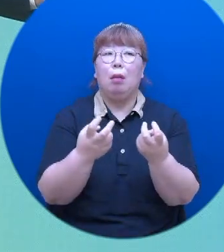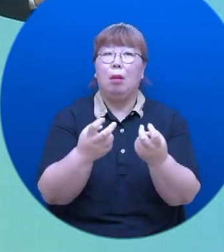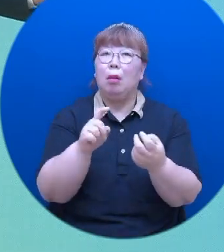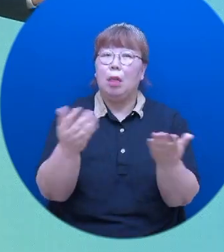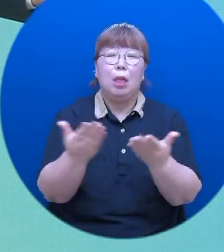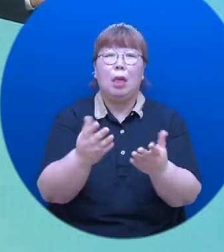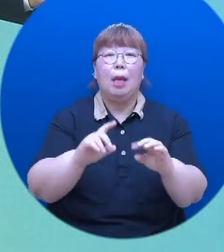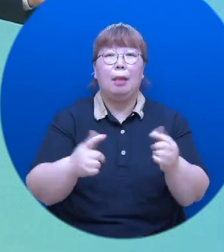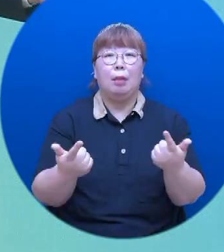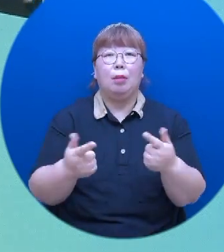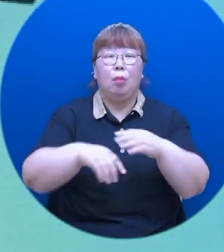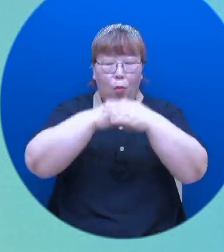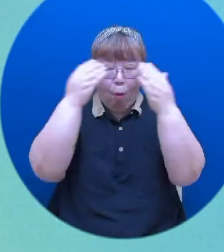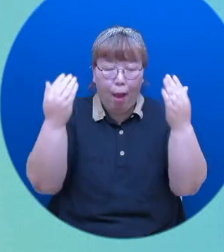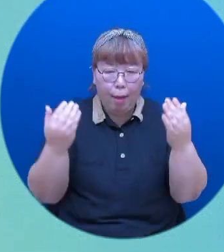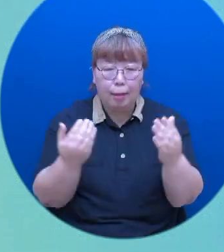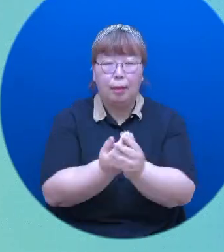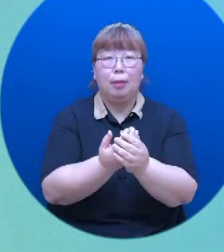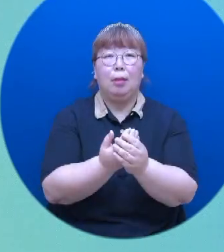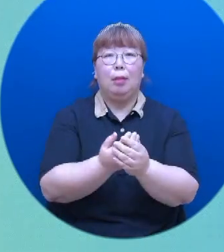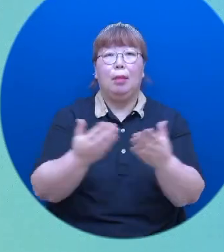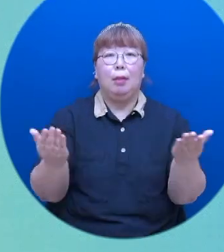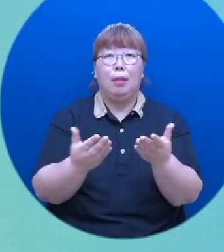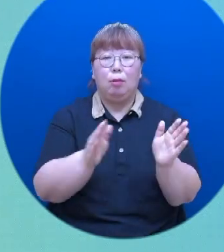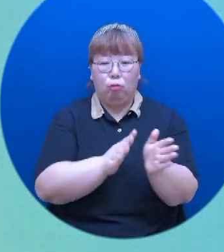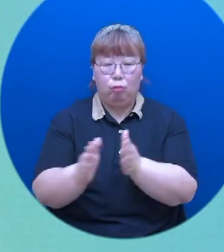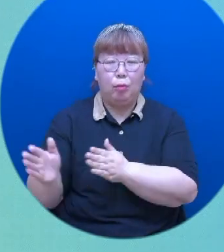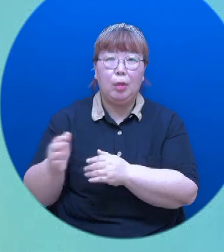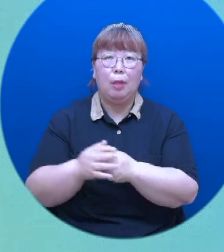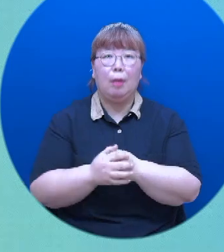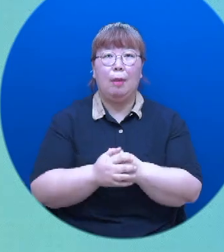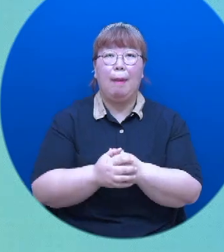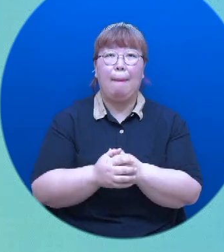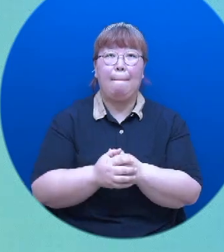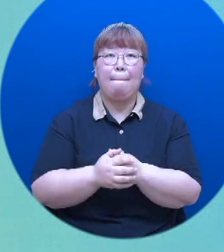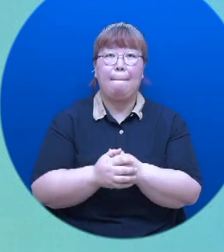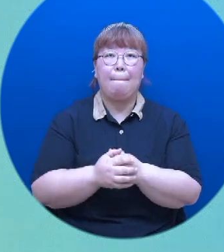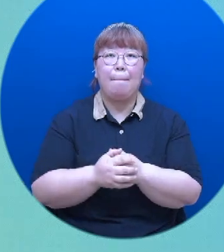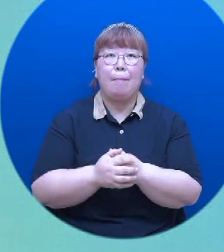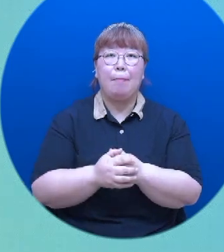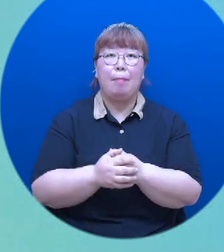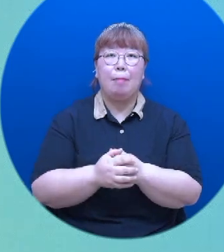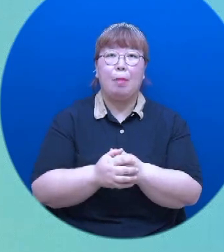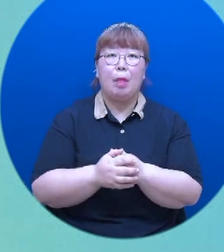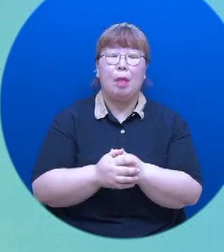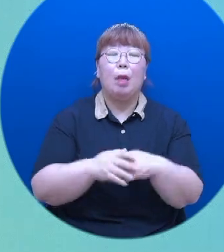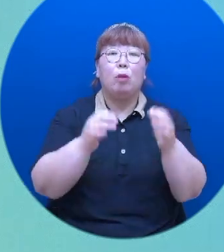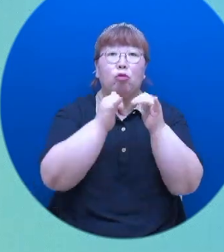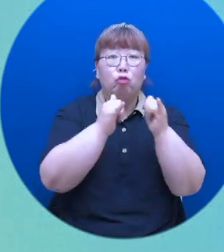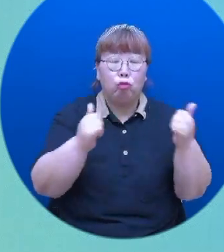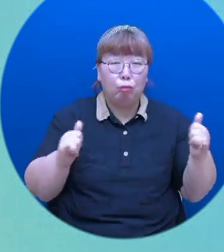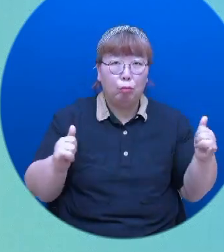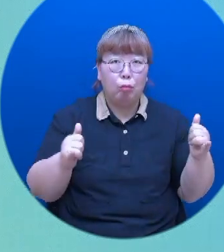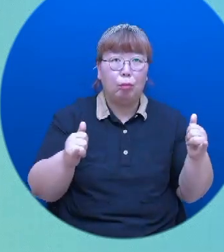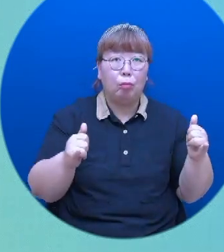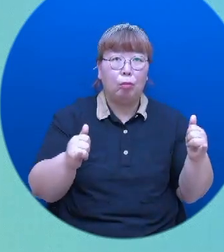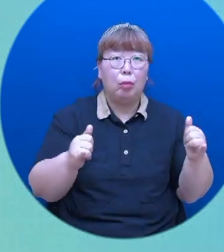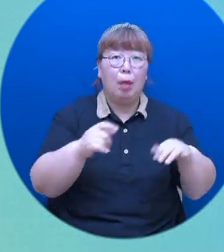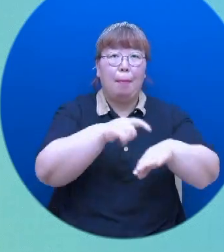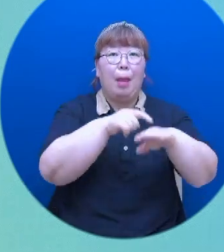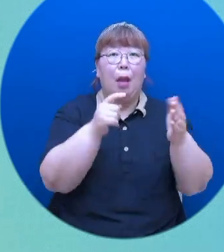완전한 작업이었어요. 여러분, 국민들의 민심을 압살롬에게로 다